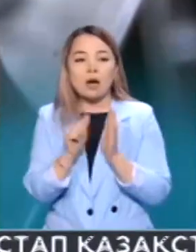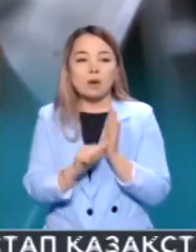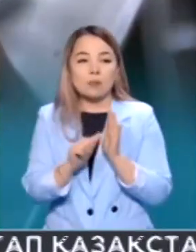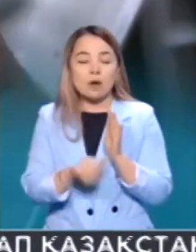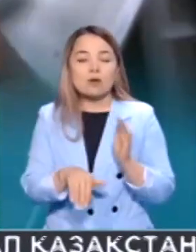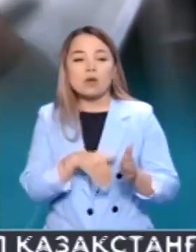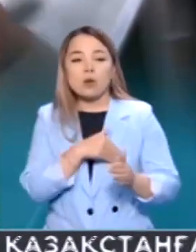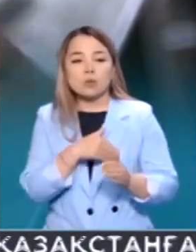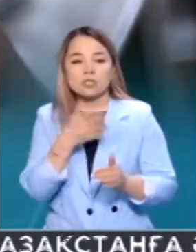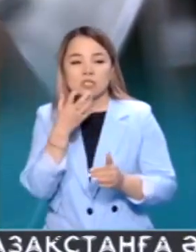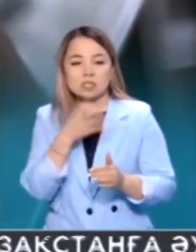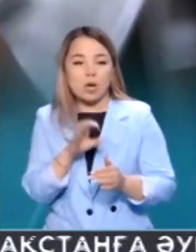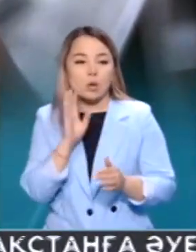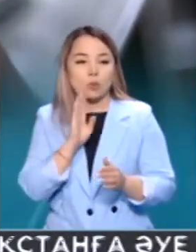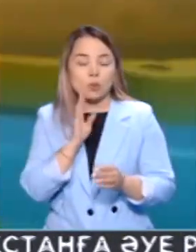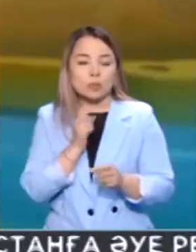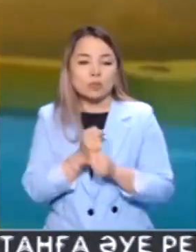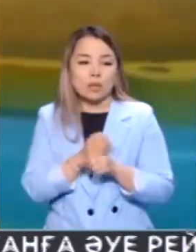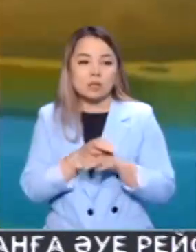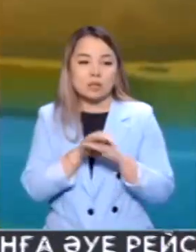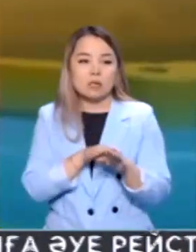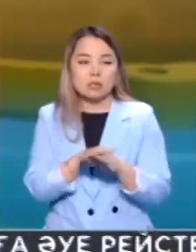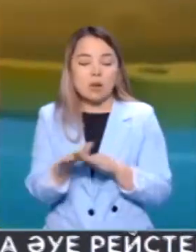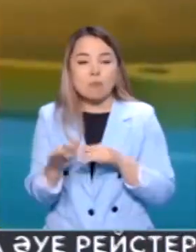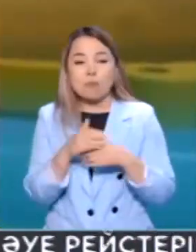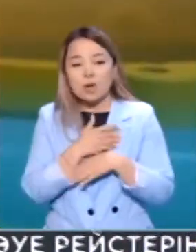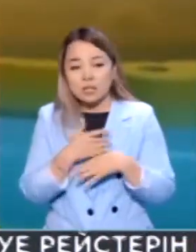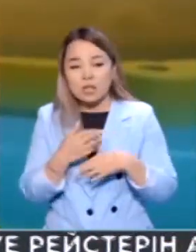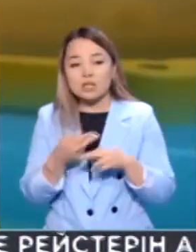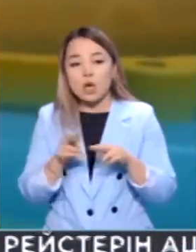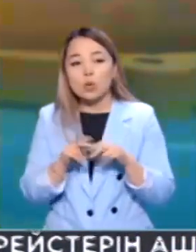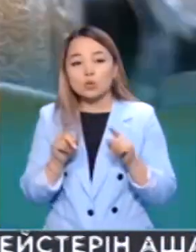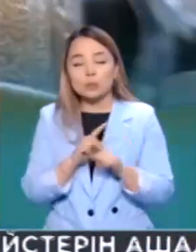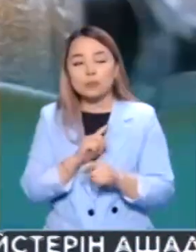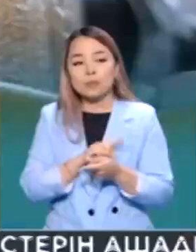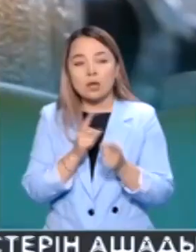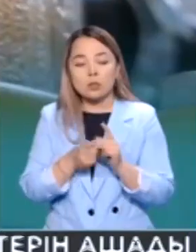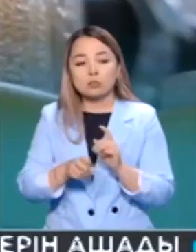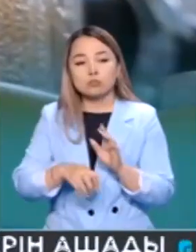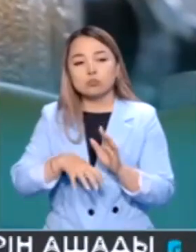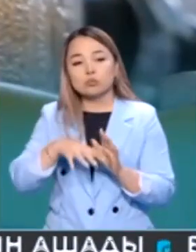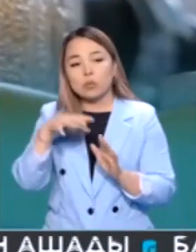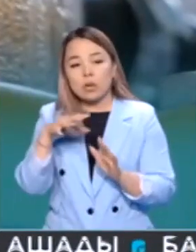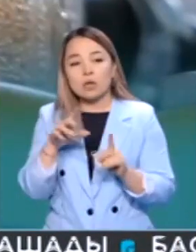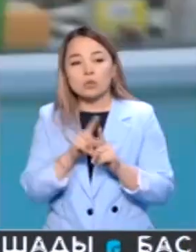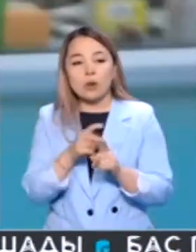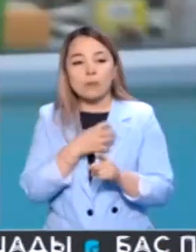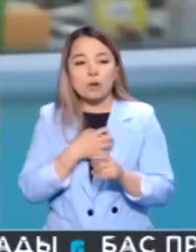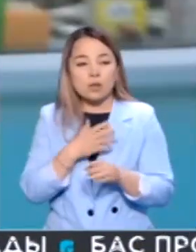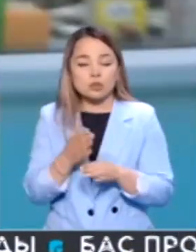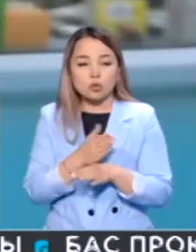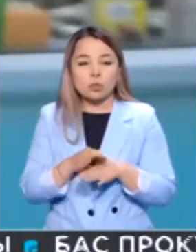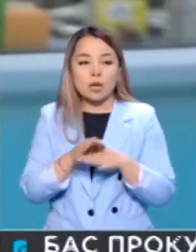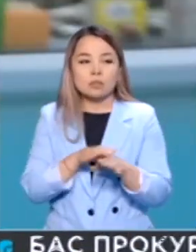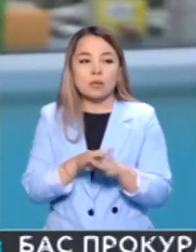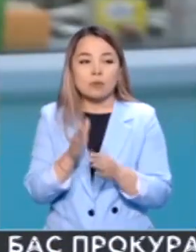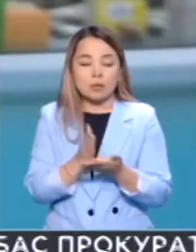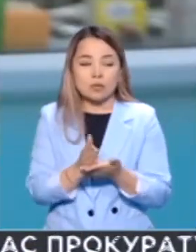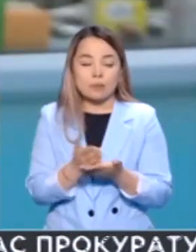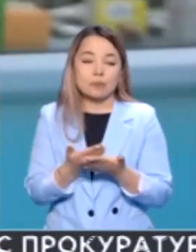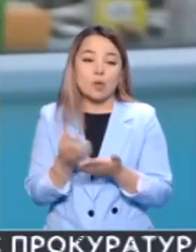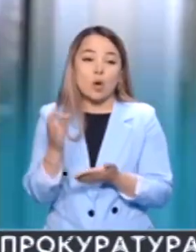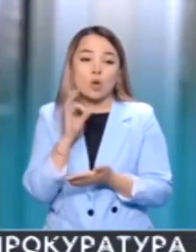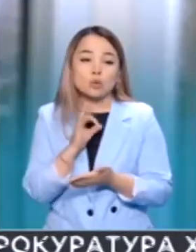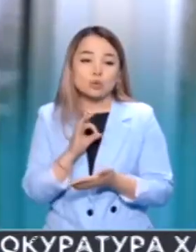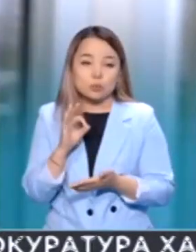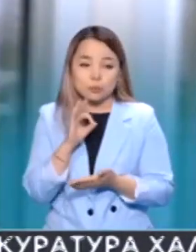градус ыстық пен суға таралса, онан кейінгі процесте керісінше бұландыру арқылы маңызды сұрыпталады. Калорий 0.